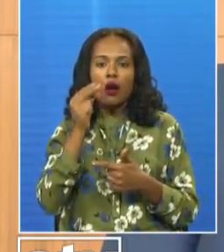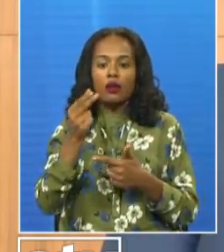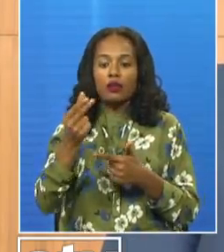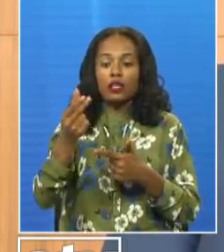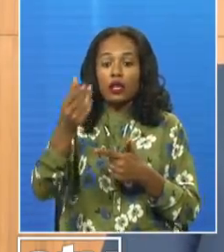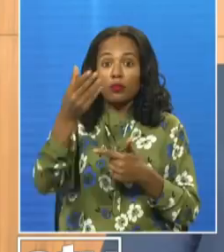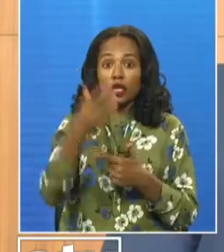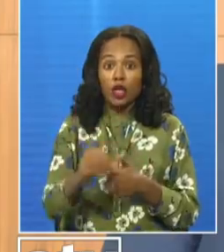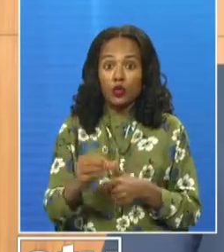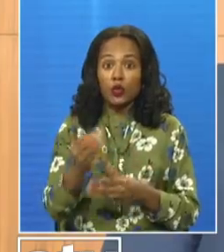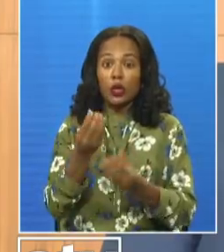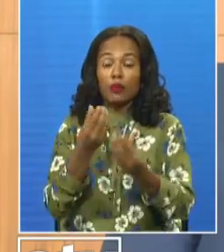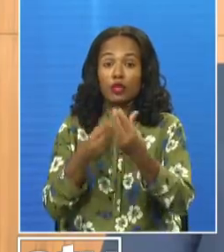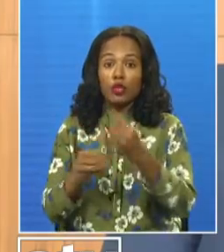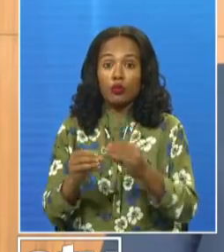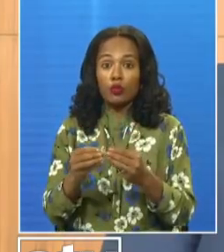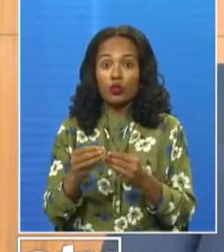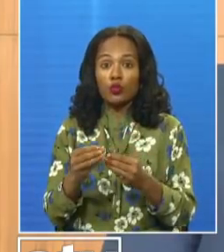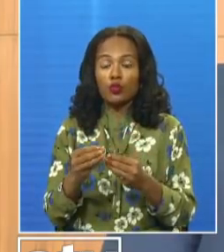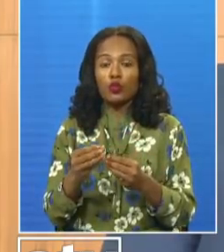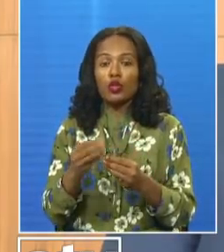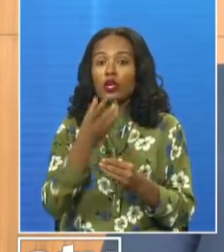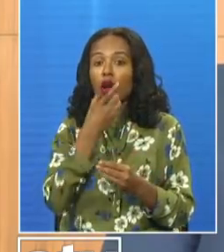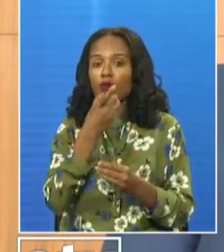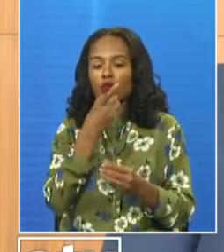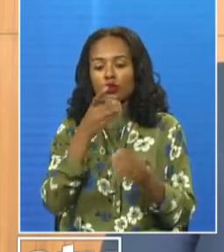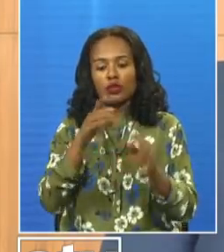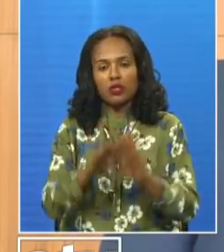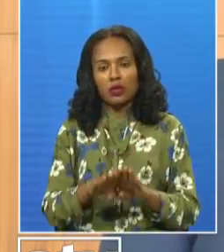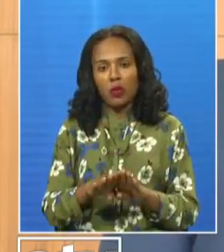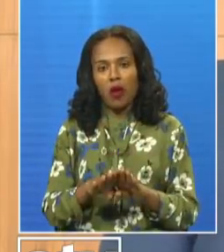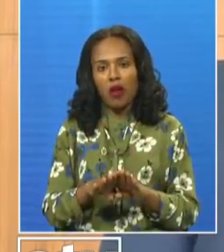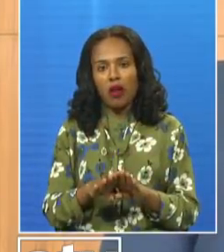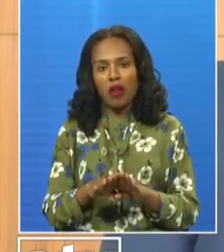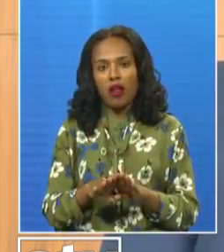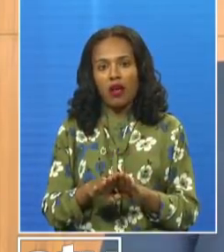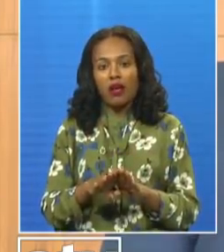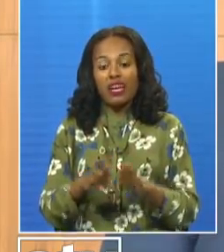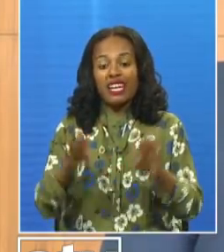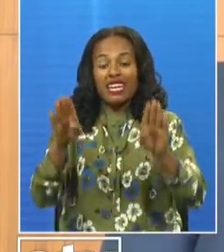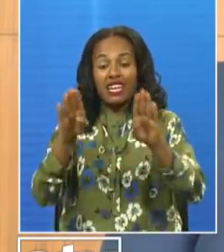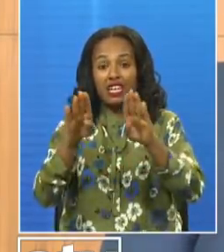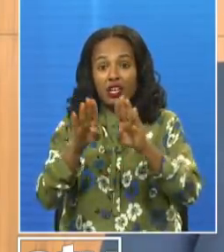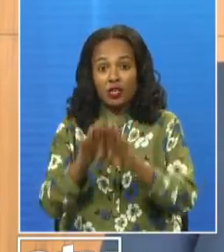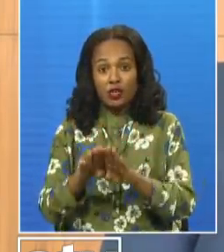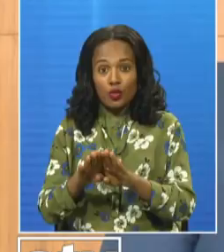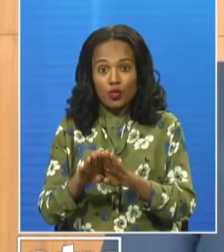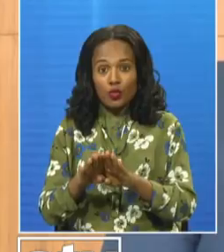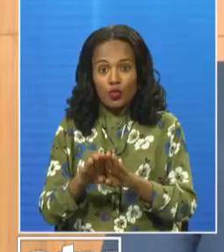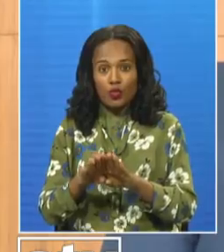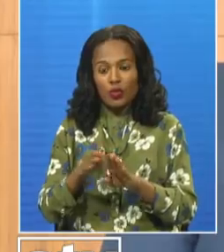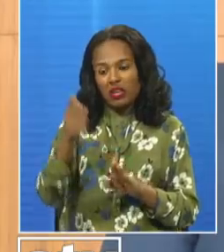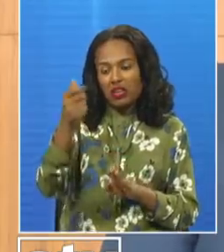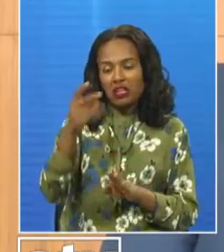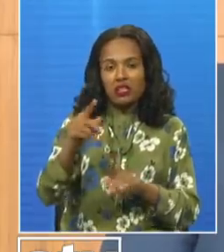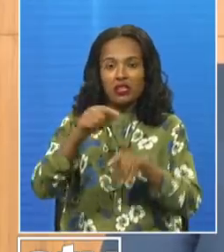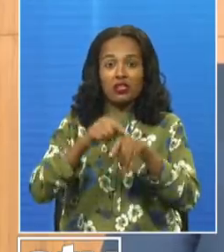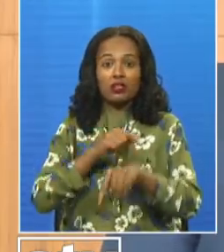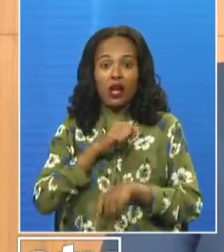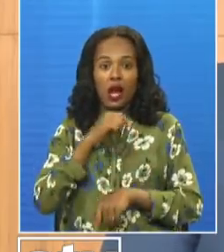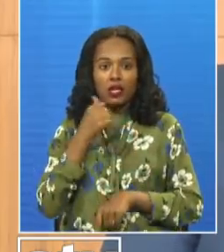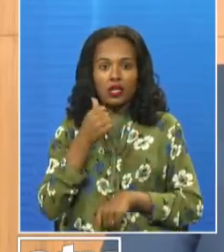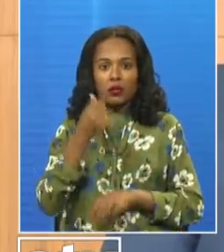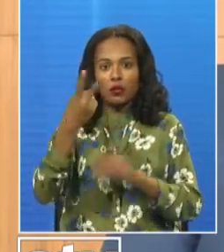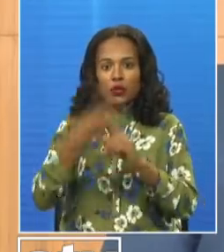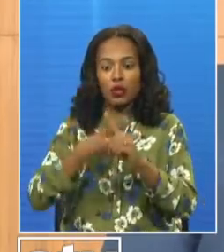ኮንሱም የሚያደርጉ ካፌዎች ኦልሬዲ ተዘግተዋል እና ከተዘጉም ለጥቂት ጊዜ አይደለም፣